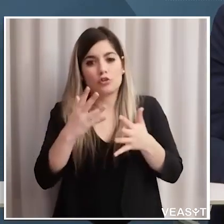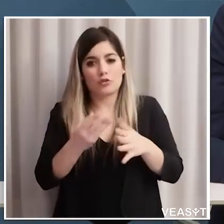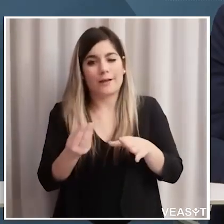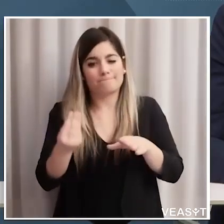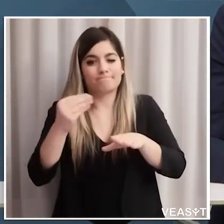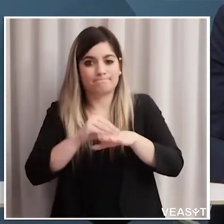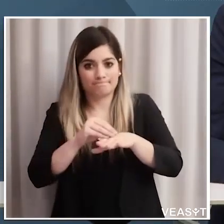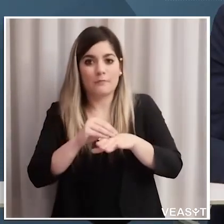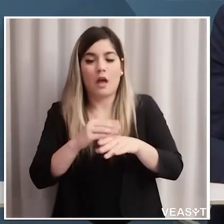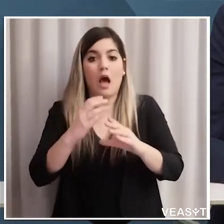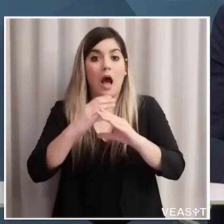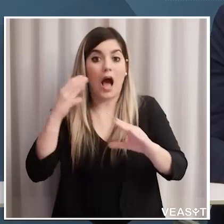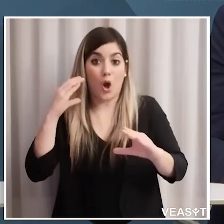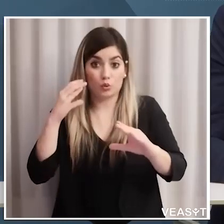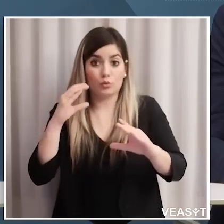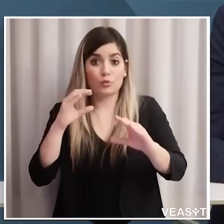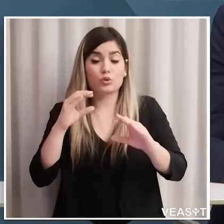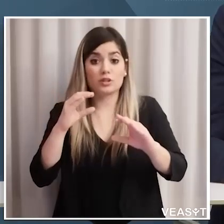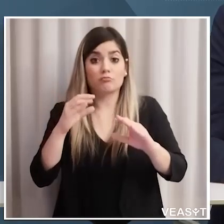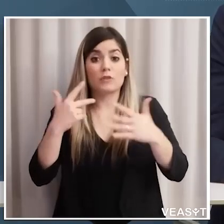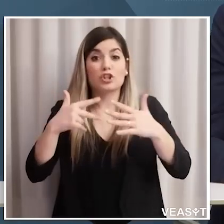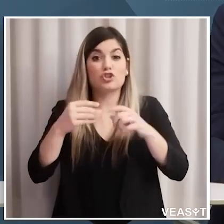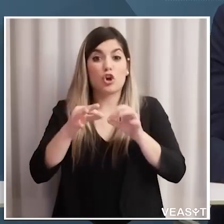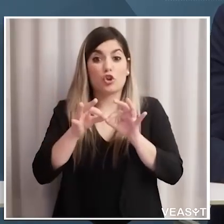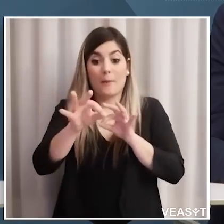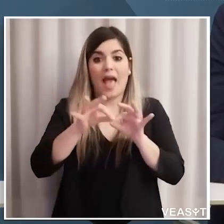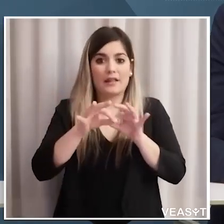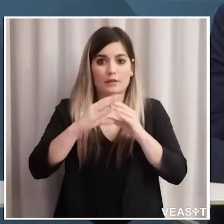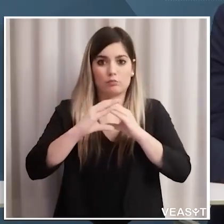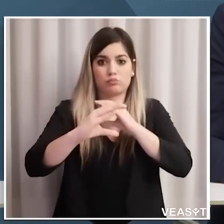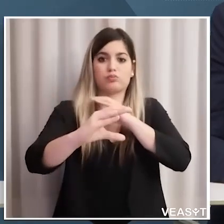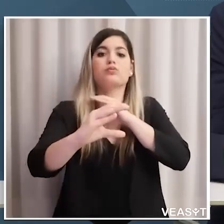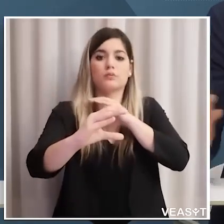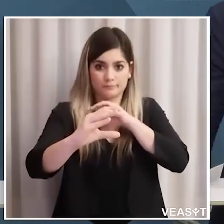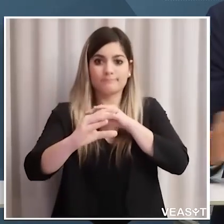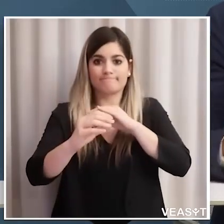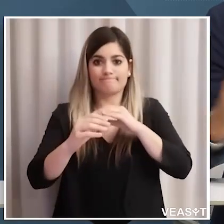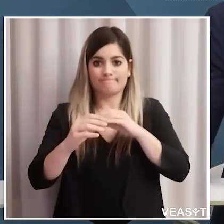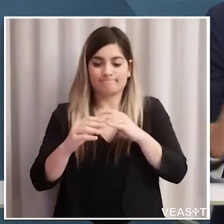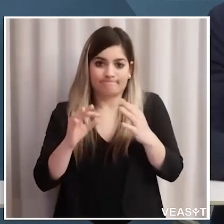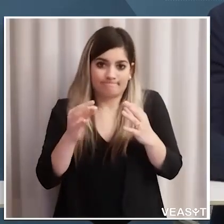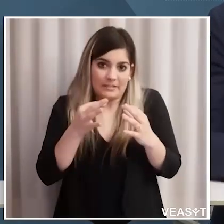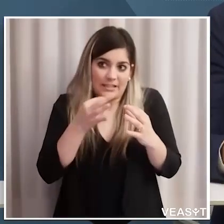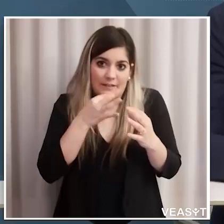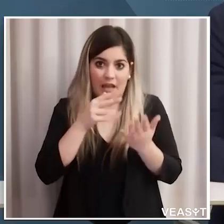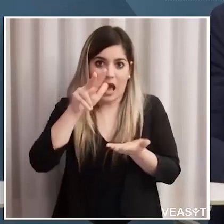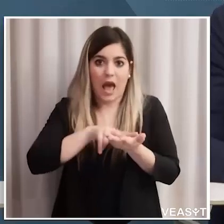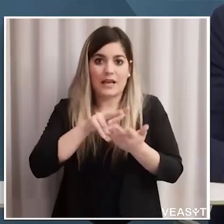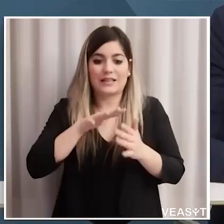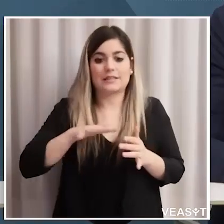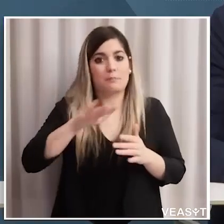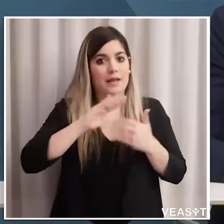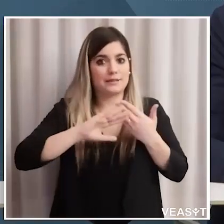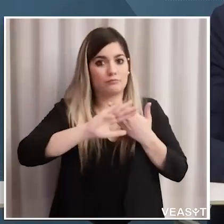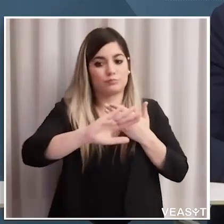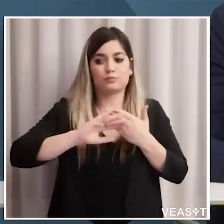sostanza la capacità. Abbiamo anche previsto di implementare bus anche a 18 metri, soprattutto in